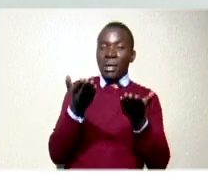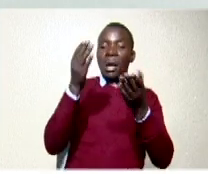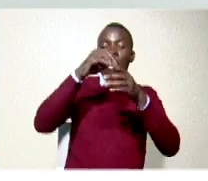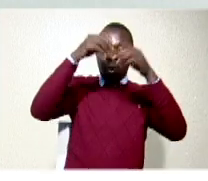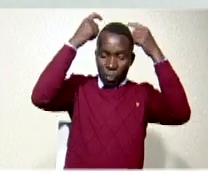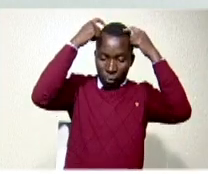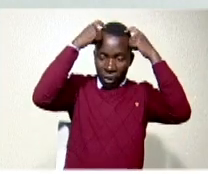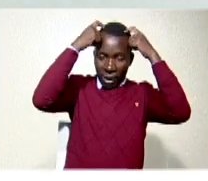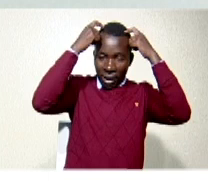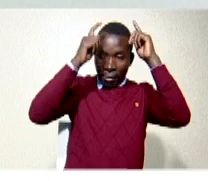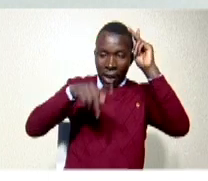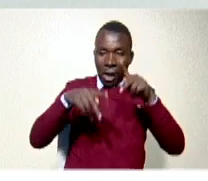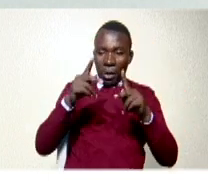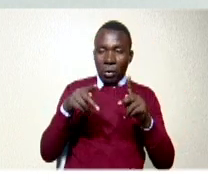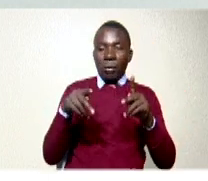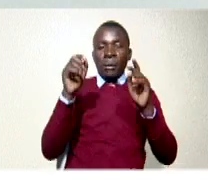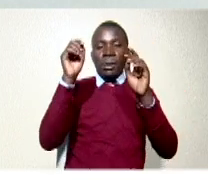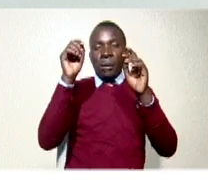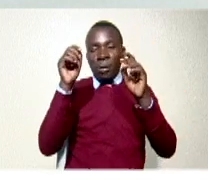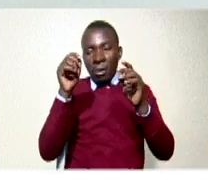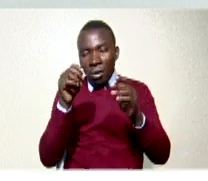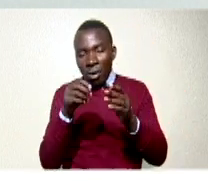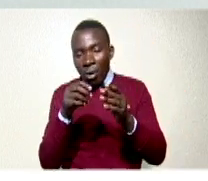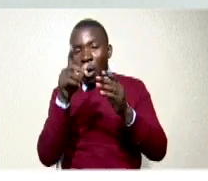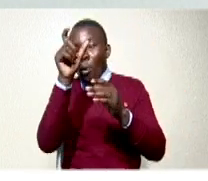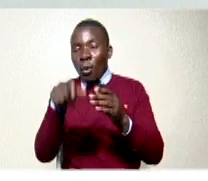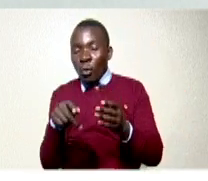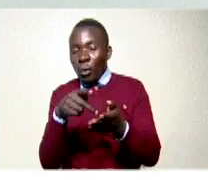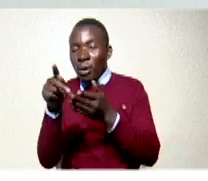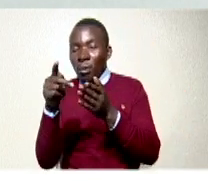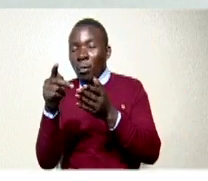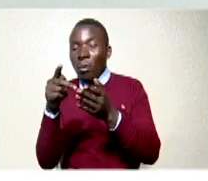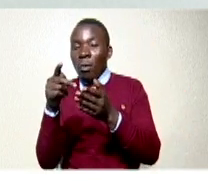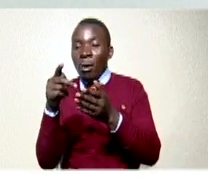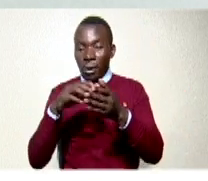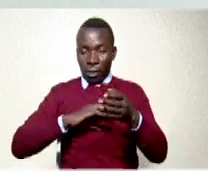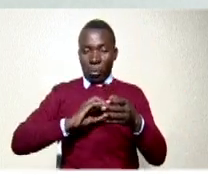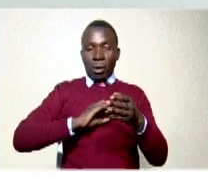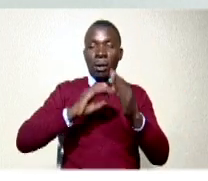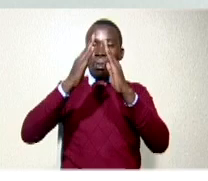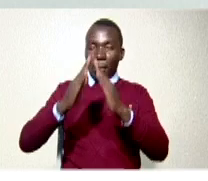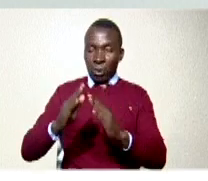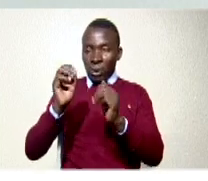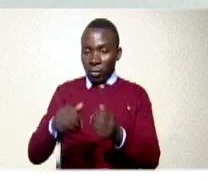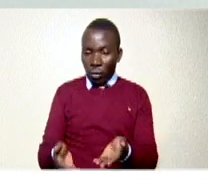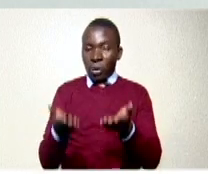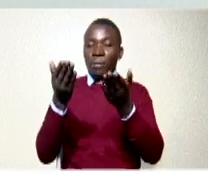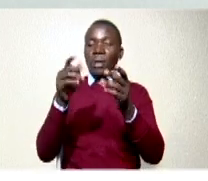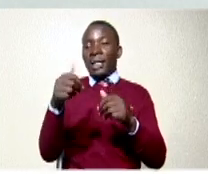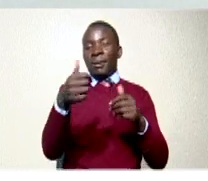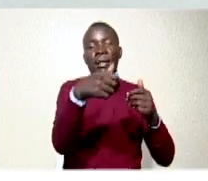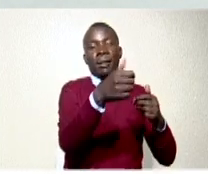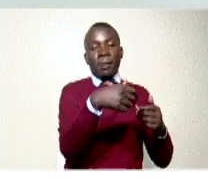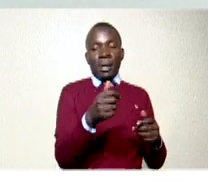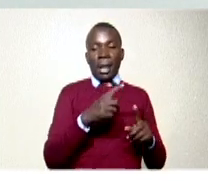w'abantu n'ubukode yashaka kuzamura n'uwiki n'uwiki, ibyo nibyo twebwe turwana byo ngo byo gukurikira. Mu gihe harimo